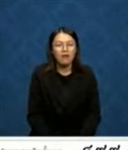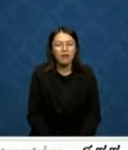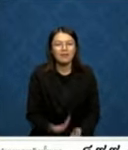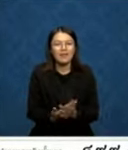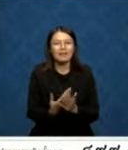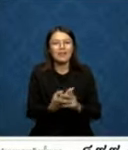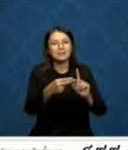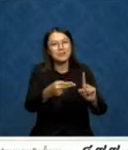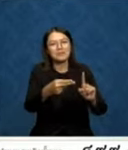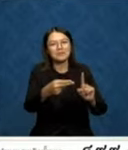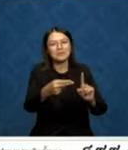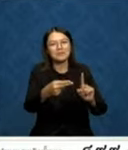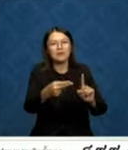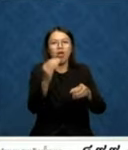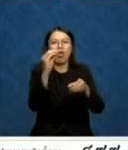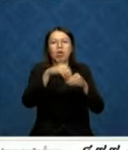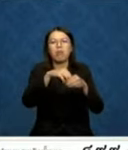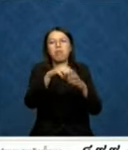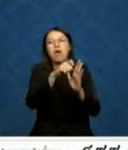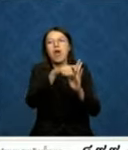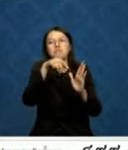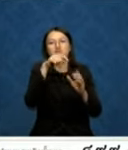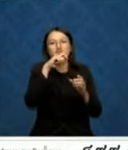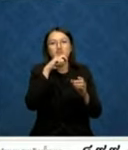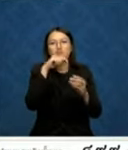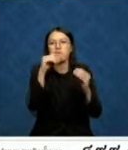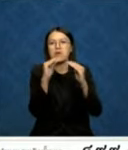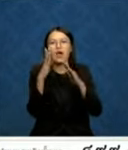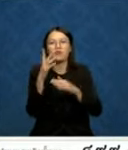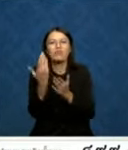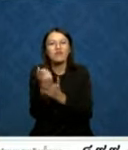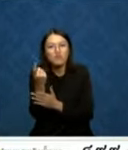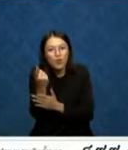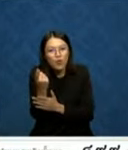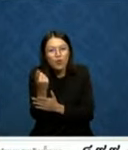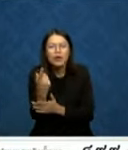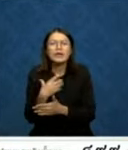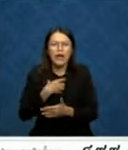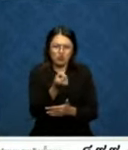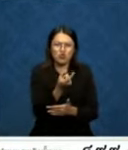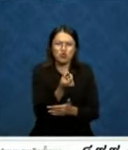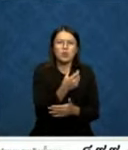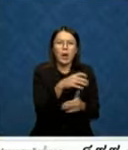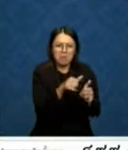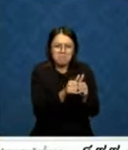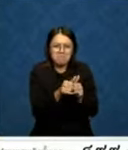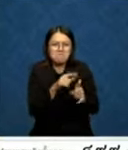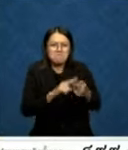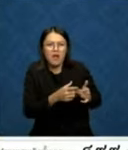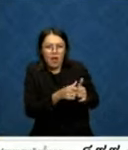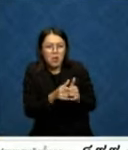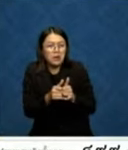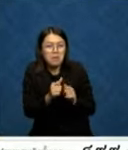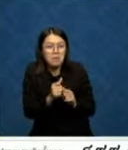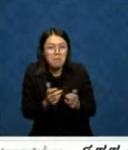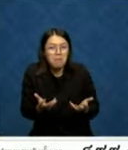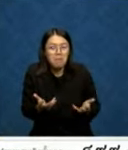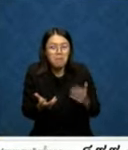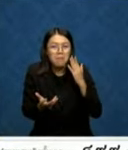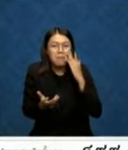เล็ต10,000 บาทเนี่ยมันไม่ as good as cash คือมันไม่เท่ากับเงินสดอะครับถ้าผมต้องใช้เงินสดผมต้องจูงเพื่อนไปเราจะไปทำอะไรกับเขาได้เ